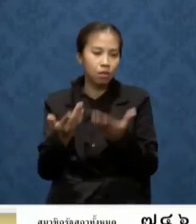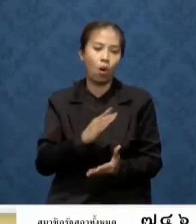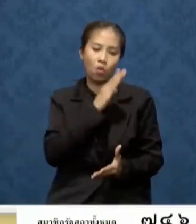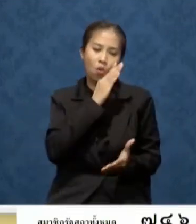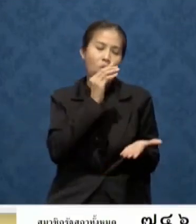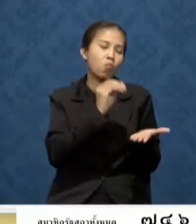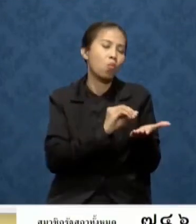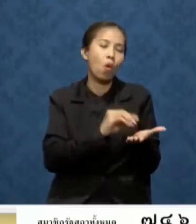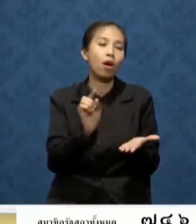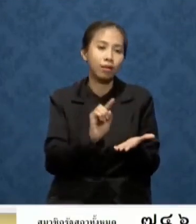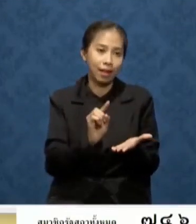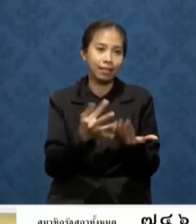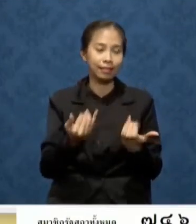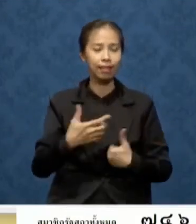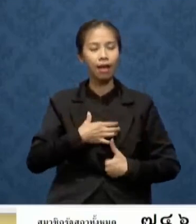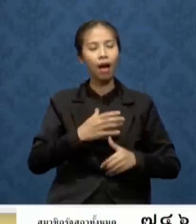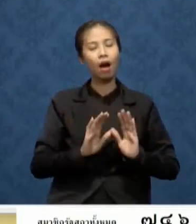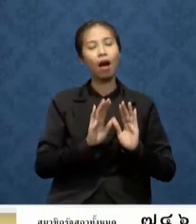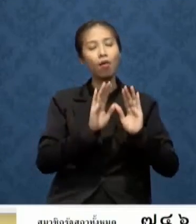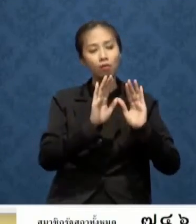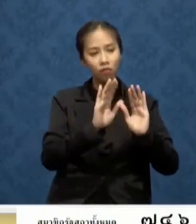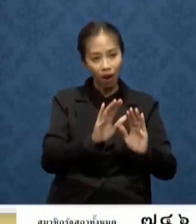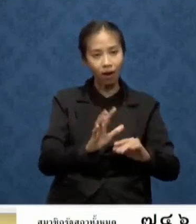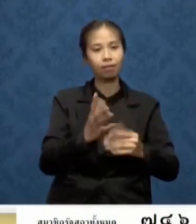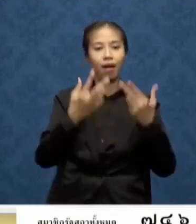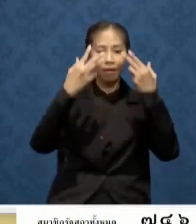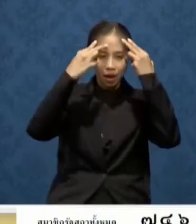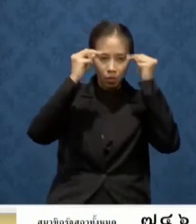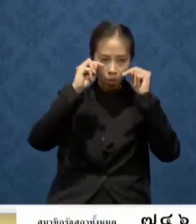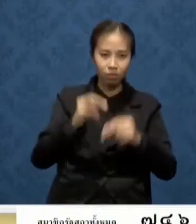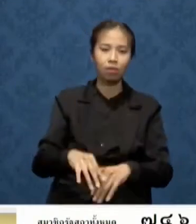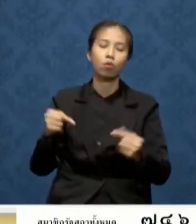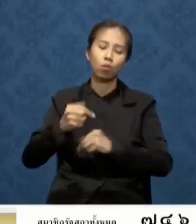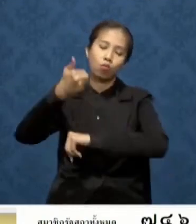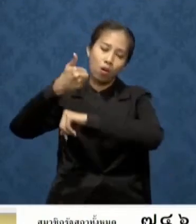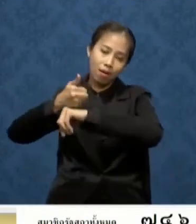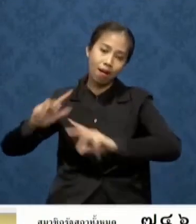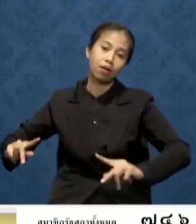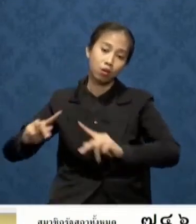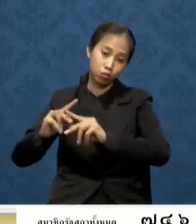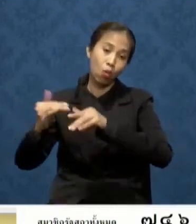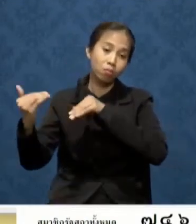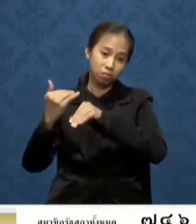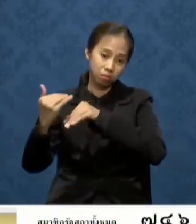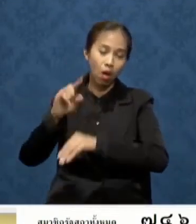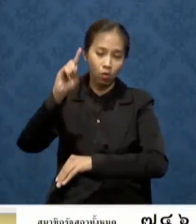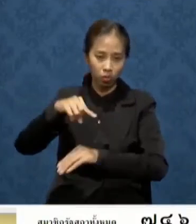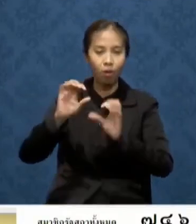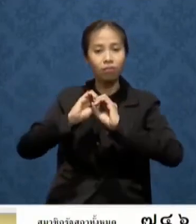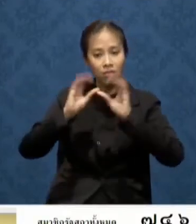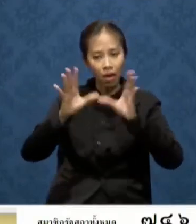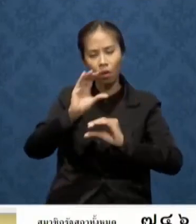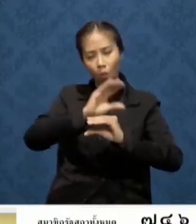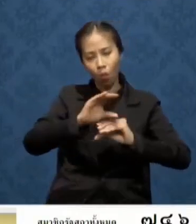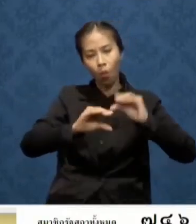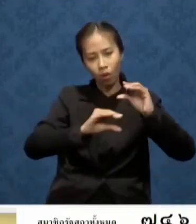ทานประทาน ผ่านไปยท่านนายกราธมณ Geralและท่านรัฒมณตรีว่าการกระส่วงคำนาคมก็คือท่านต้องเอาให้ชัดวาจะเอายังไกับ